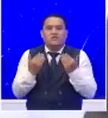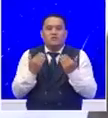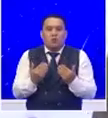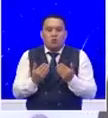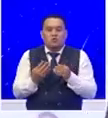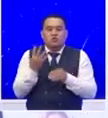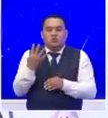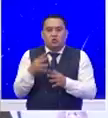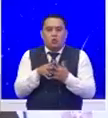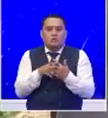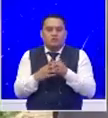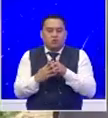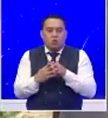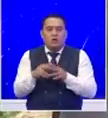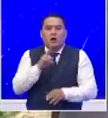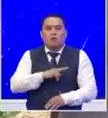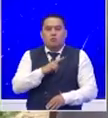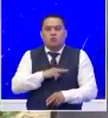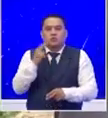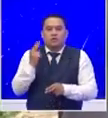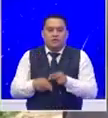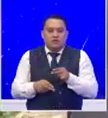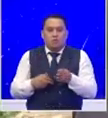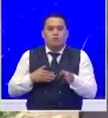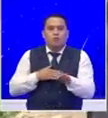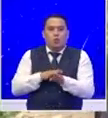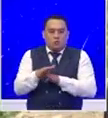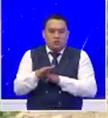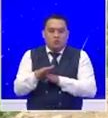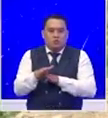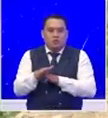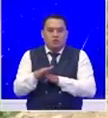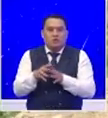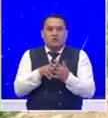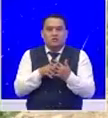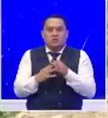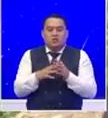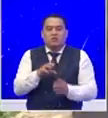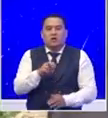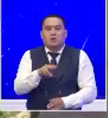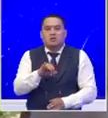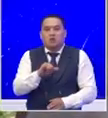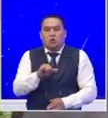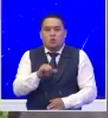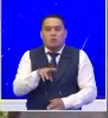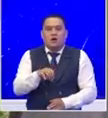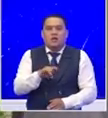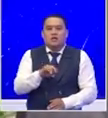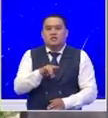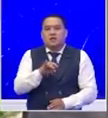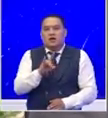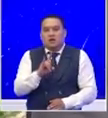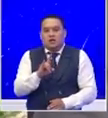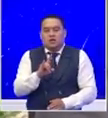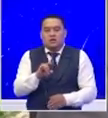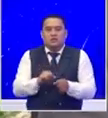в 4 населенных пунктах работы завершены полностью. Это село Сарбастау, станция Малая Сары, село Малая Сары